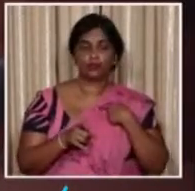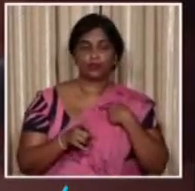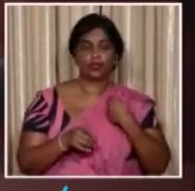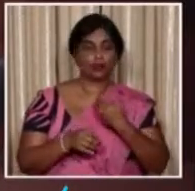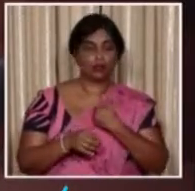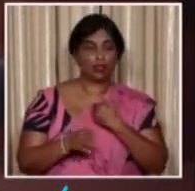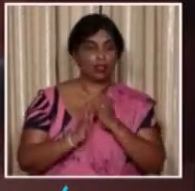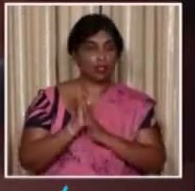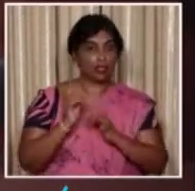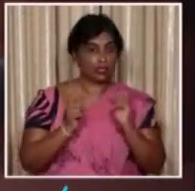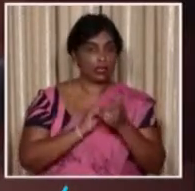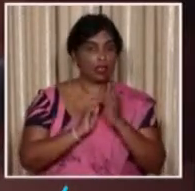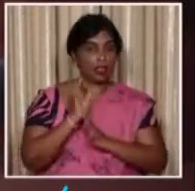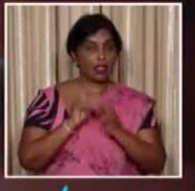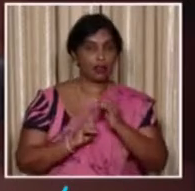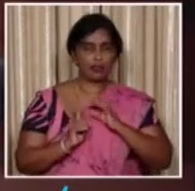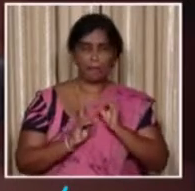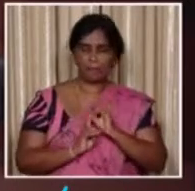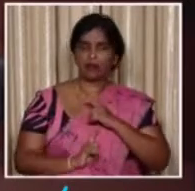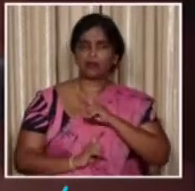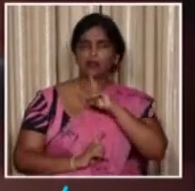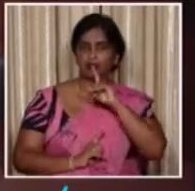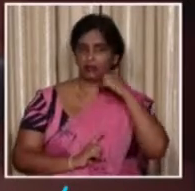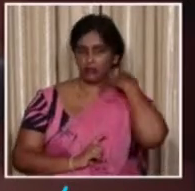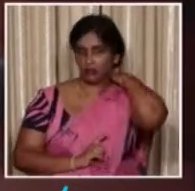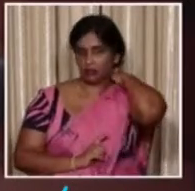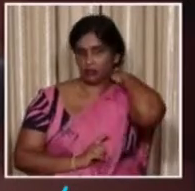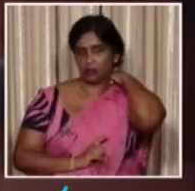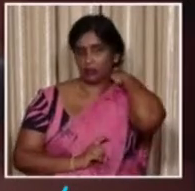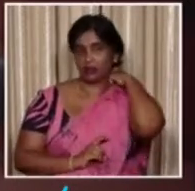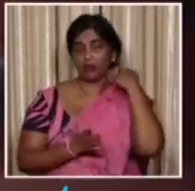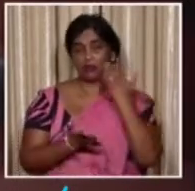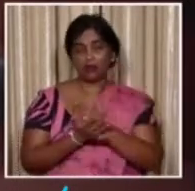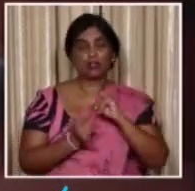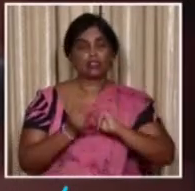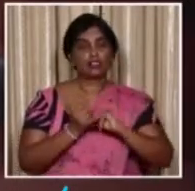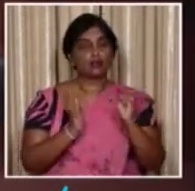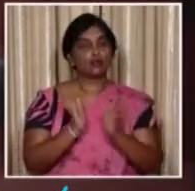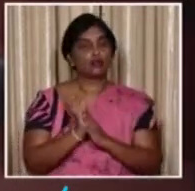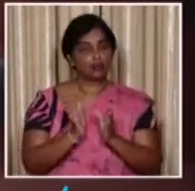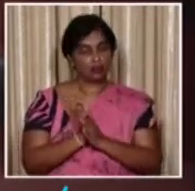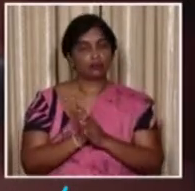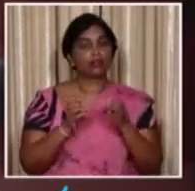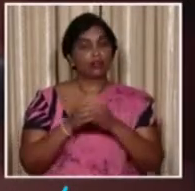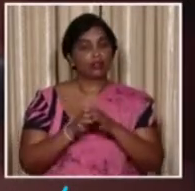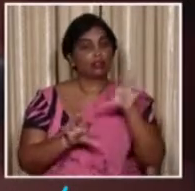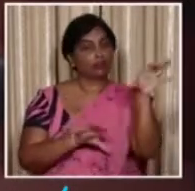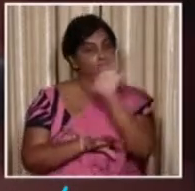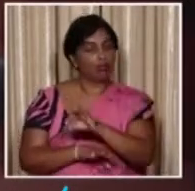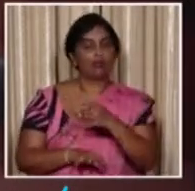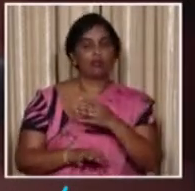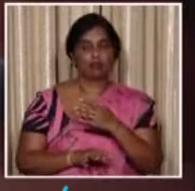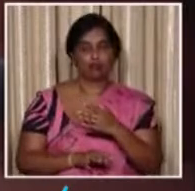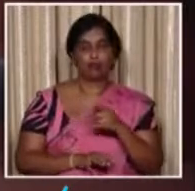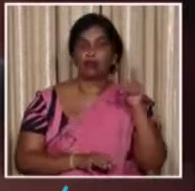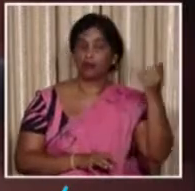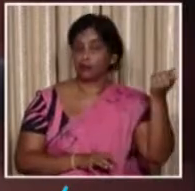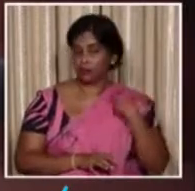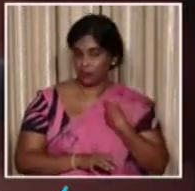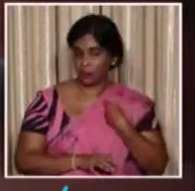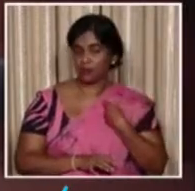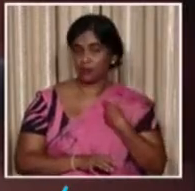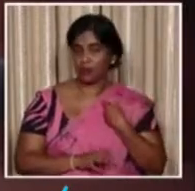මා ඇමතිවරයාට පෞද්ගලිකව කතා කරලා කියලා තිබෙනවා. මේක නතර කළ අතුරු කමිටු පාලක මණ්ඩලය පත් කරන්න. එතුම